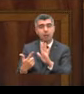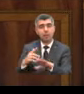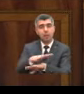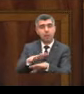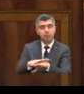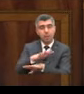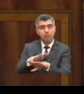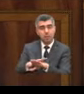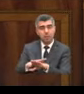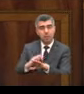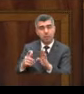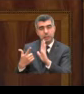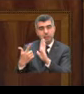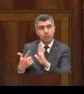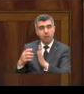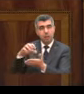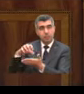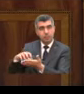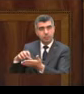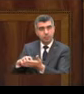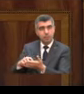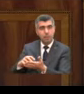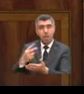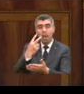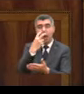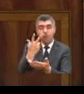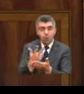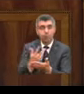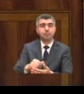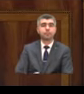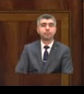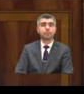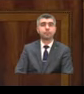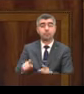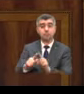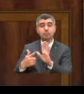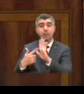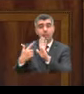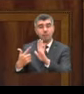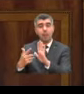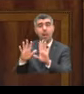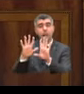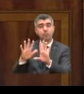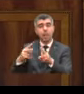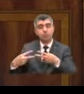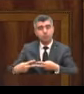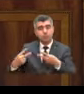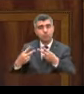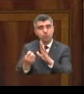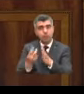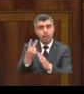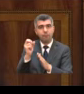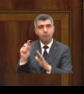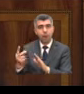سبعه الاقاليم نموذجيه موجوده بما فيها مدينه العيون، اقاليم اخرى كذلك سبعه، وطلقنا 10 في مرحله